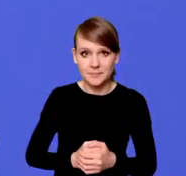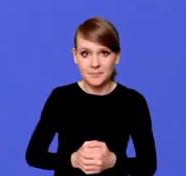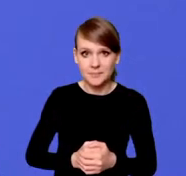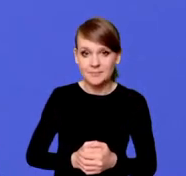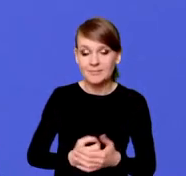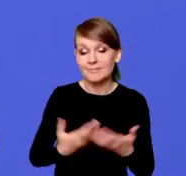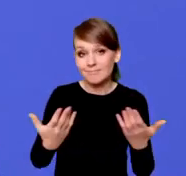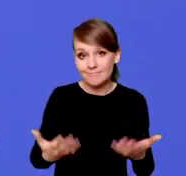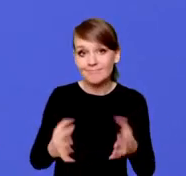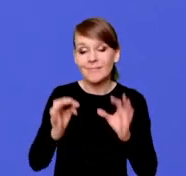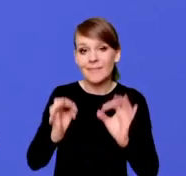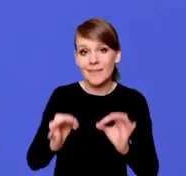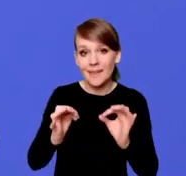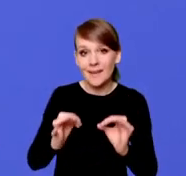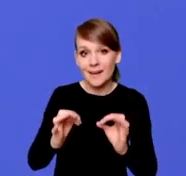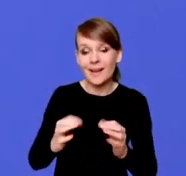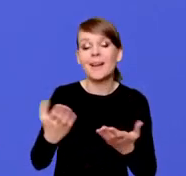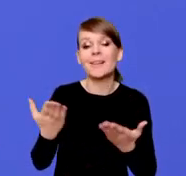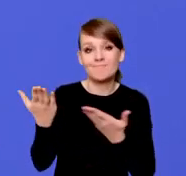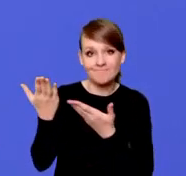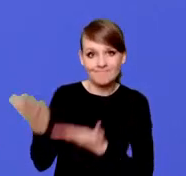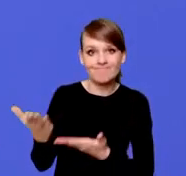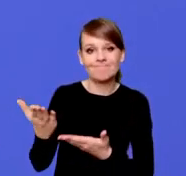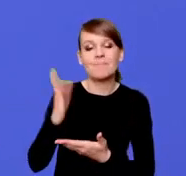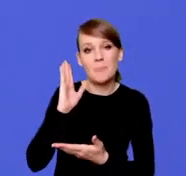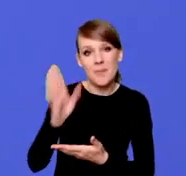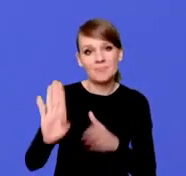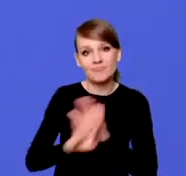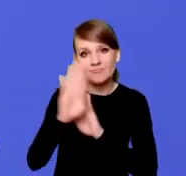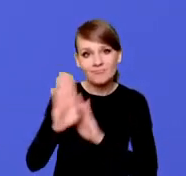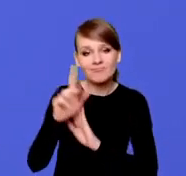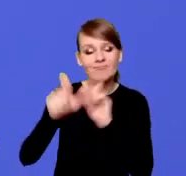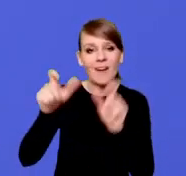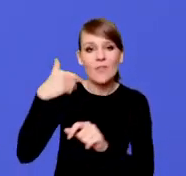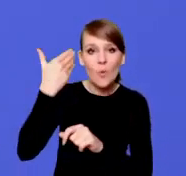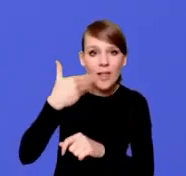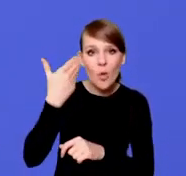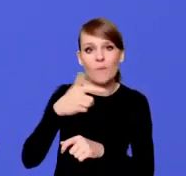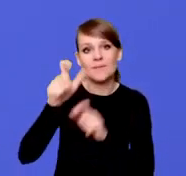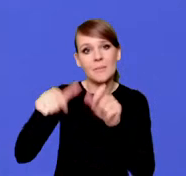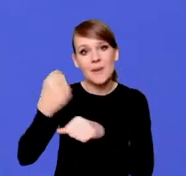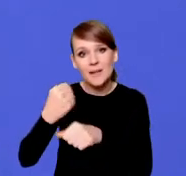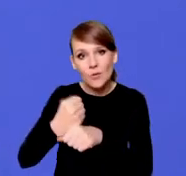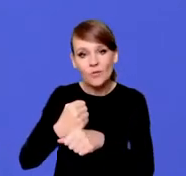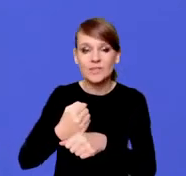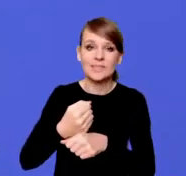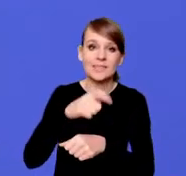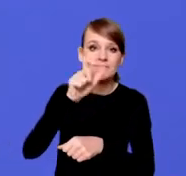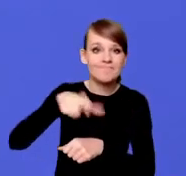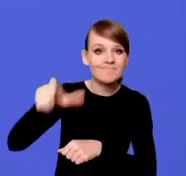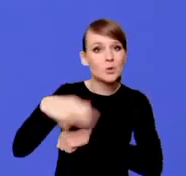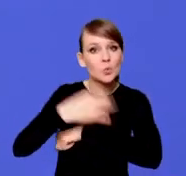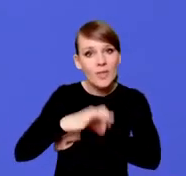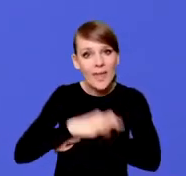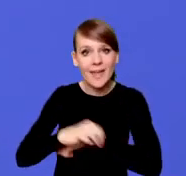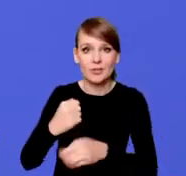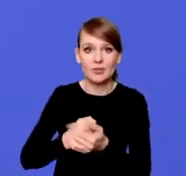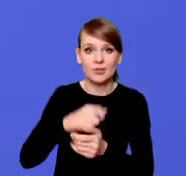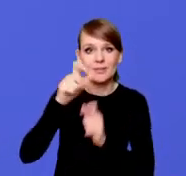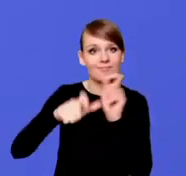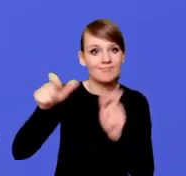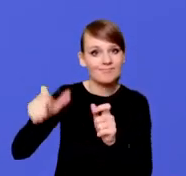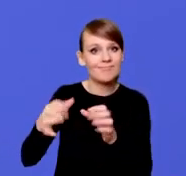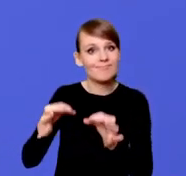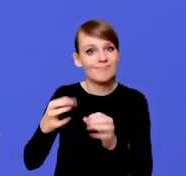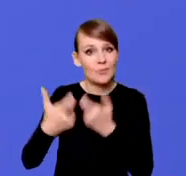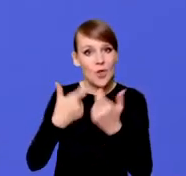zatem głos wykładowcom, pracownikom, studentom i doktorantom. To te grupy interesariuszy przedstawiły